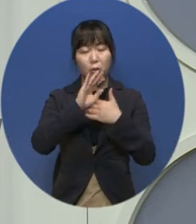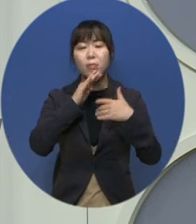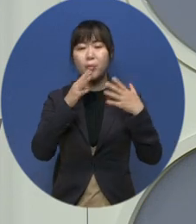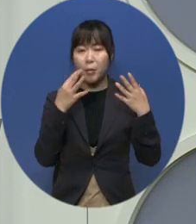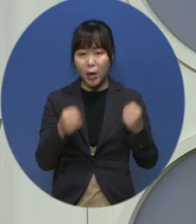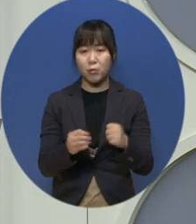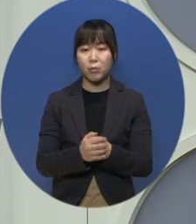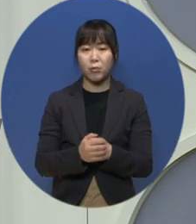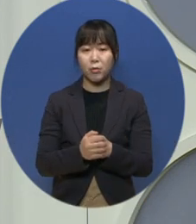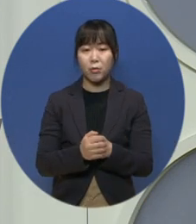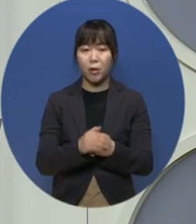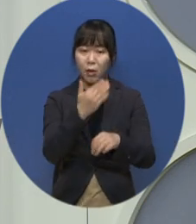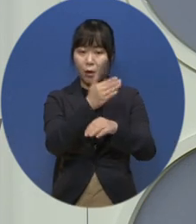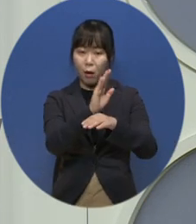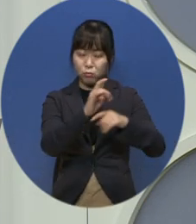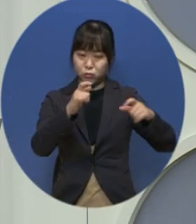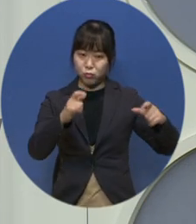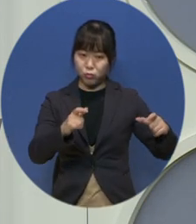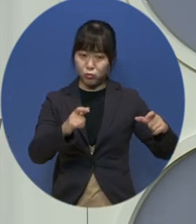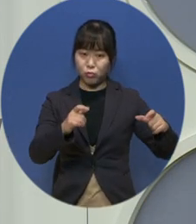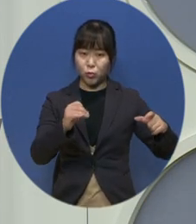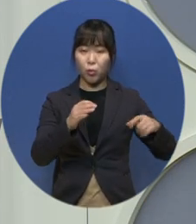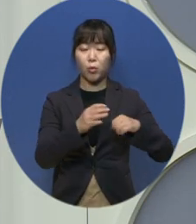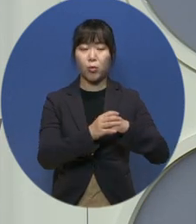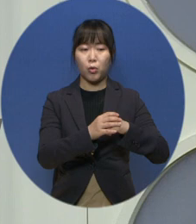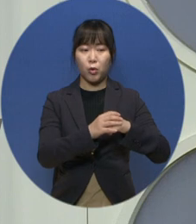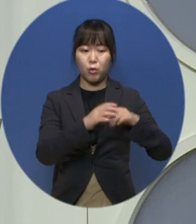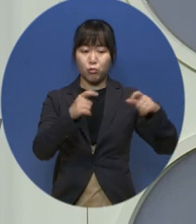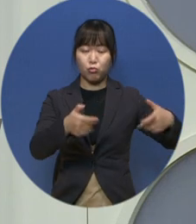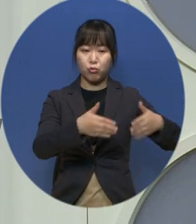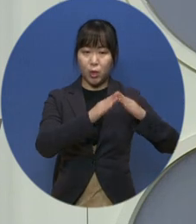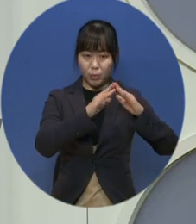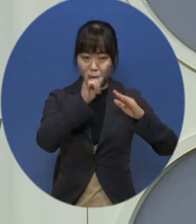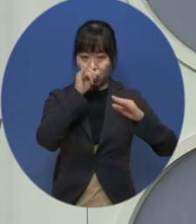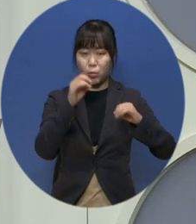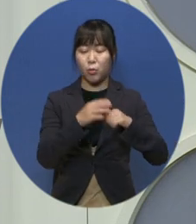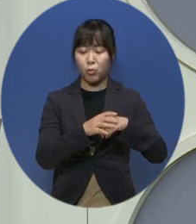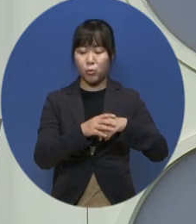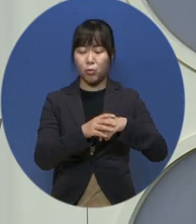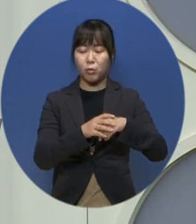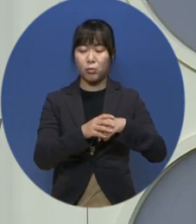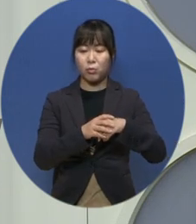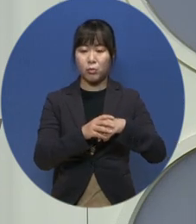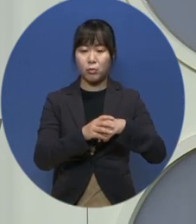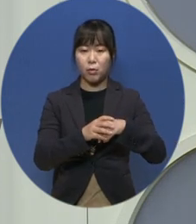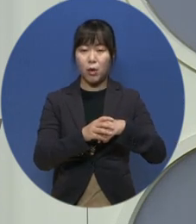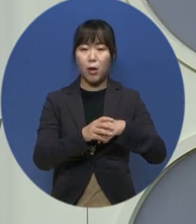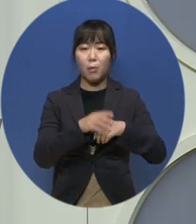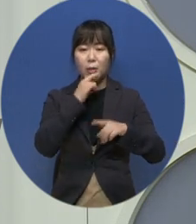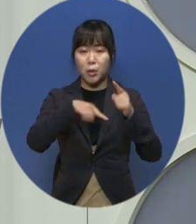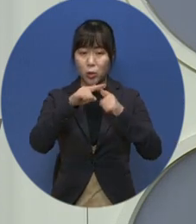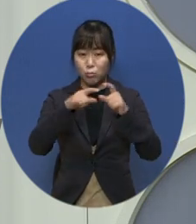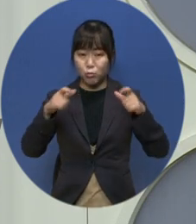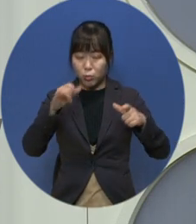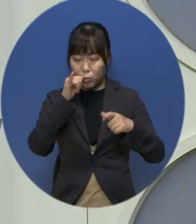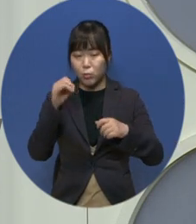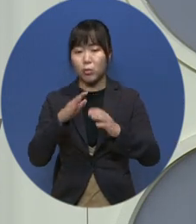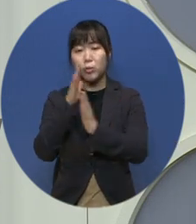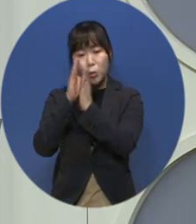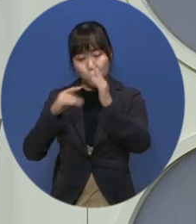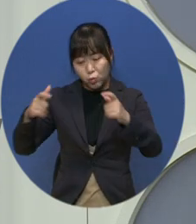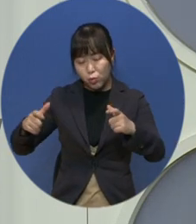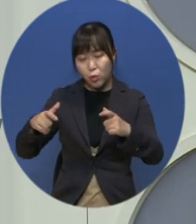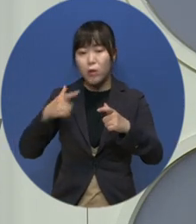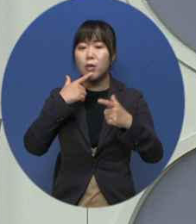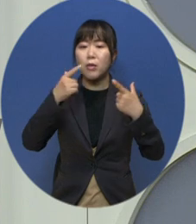많거든요. 강북구에 구립극단이 있고 서대문구에도 구립극단이 있고 서초구에도 구립극단이